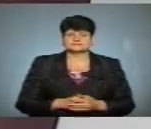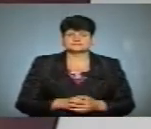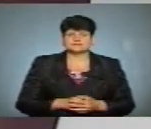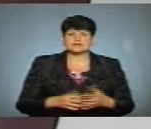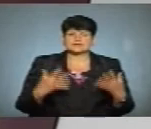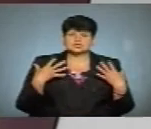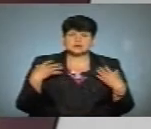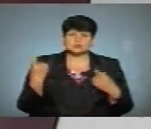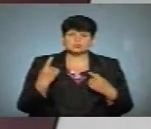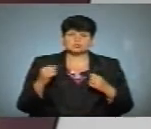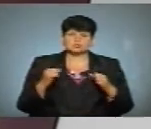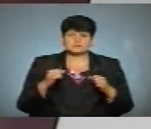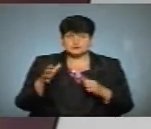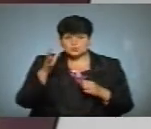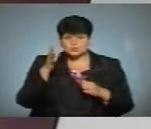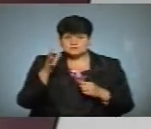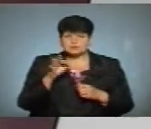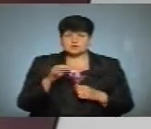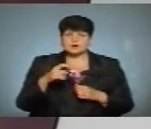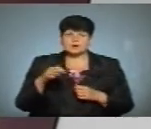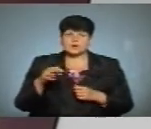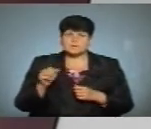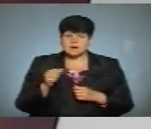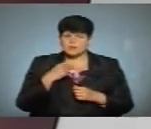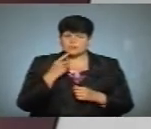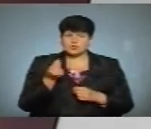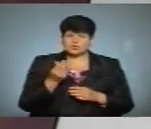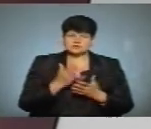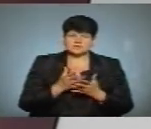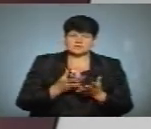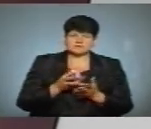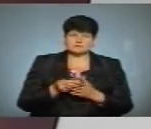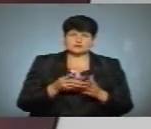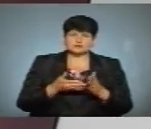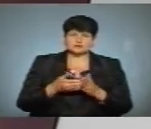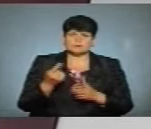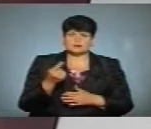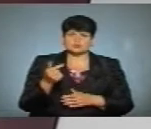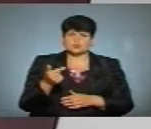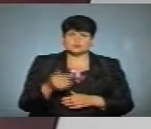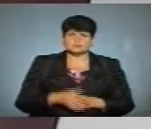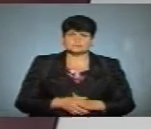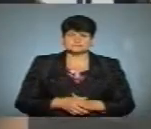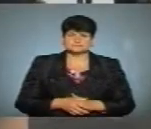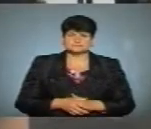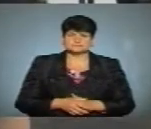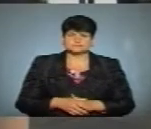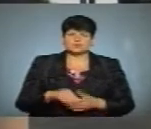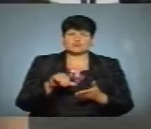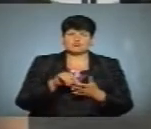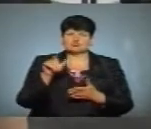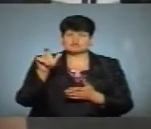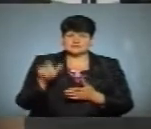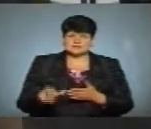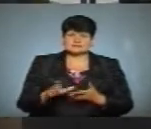Начальниця обласного управління освіти і науки Ольга Хома каже, гроші мають виплатити до 1 грудня. Учасник, який